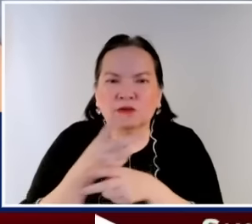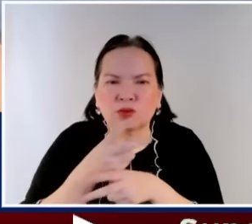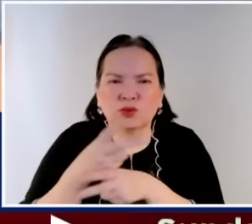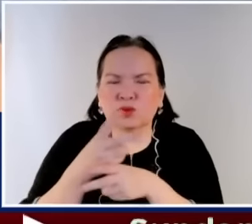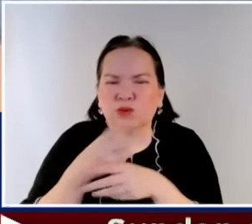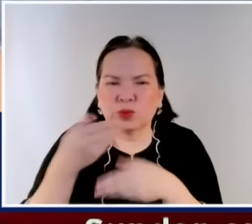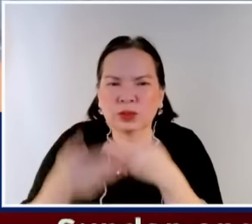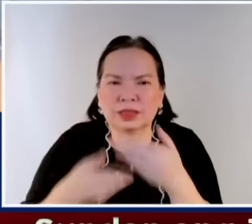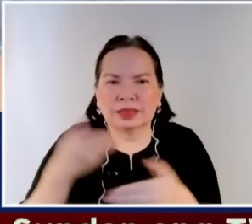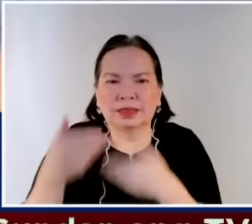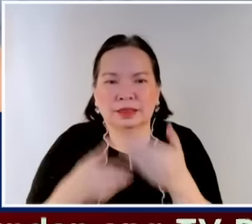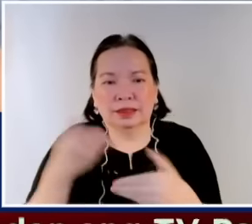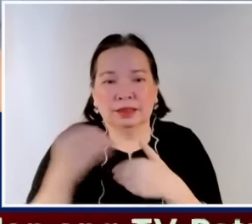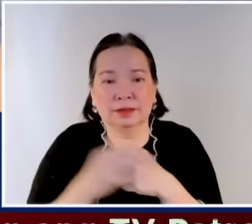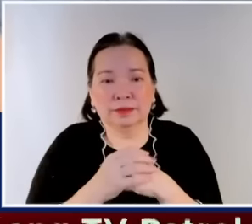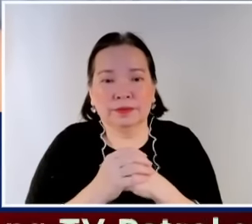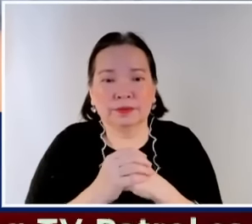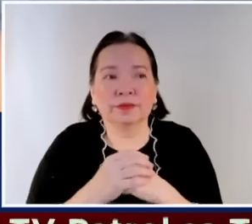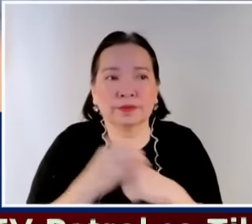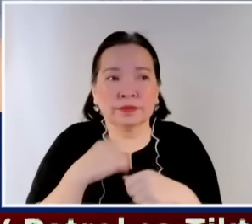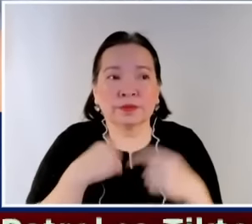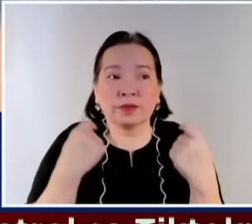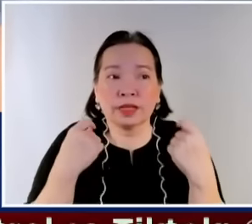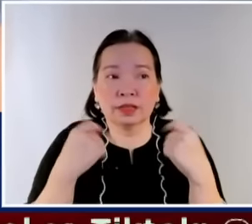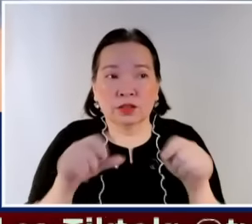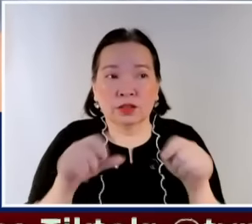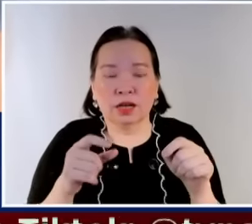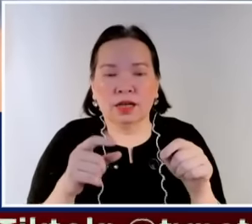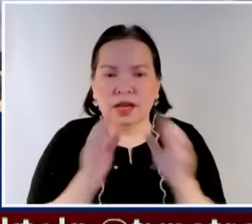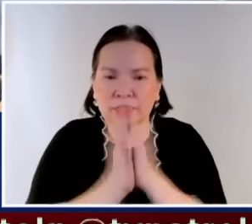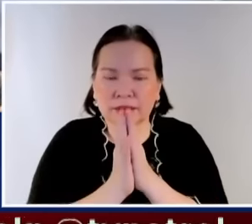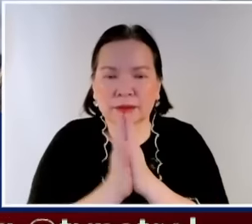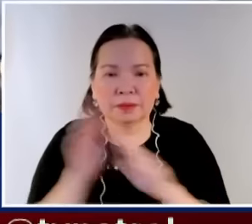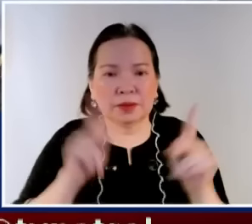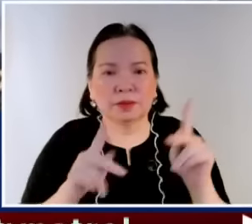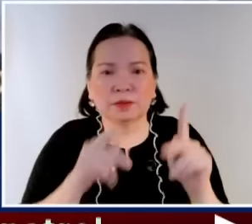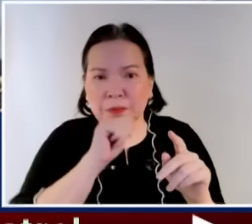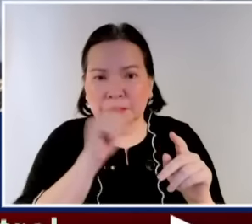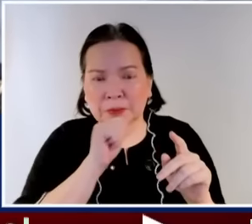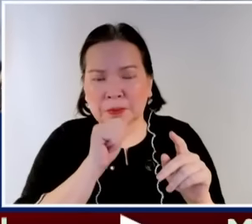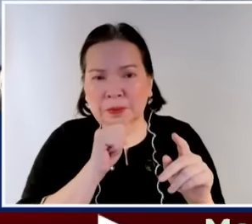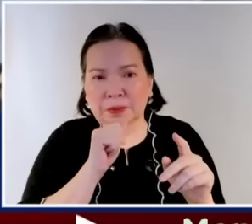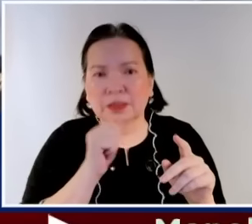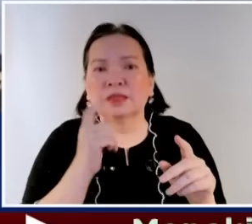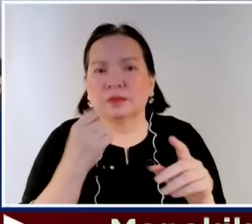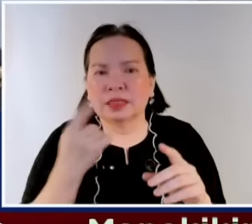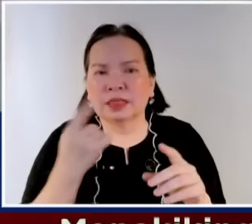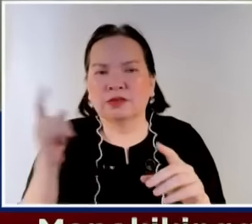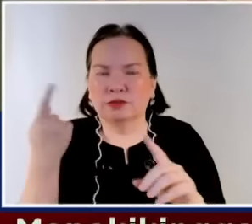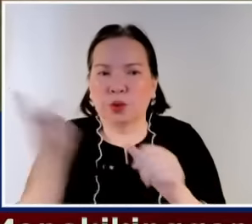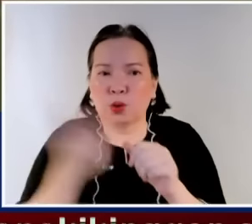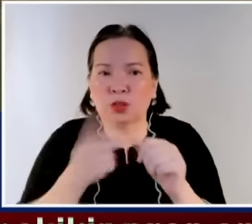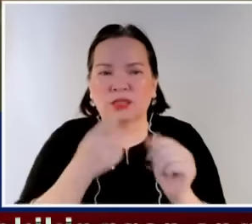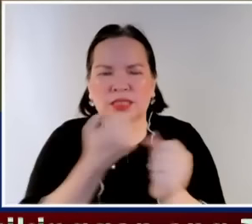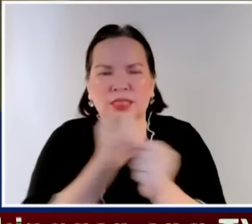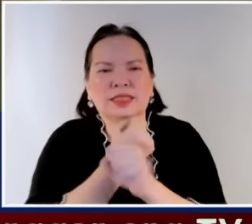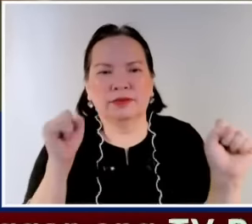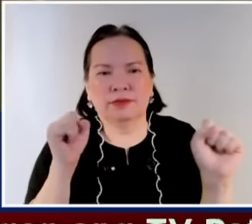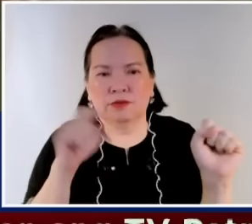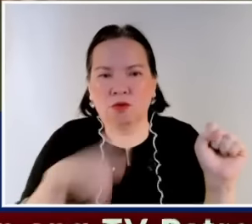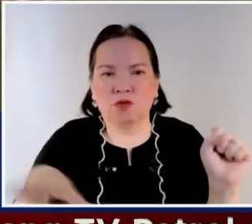It needs to be very careful na process. So we are appealing to the public to be patient. Safety pa rin yung pinaka-concern natin. Sa